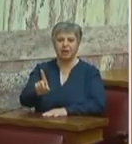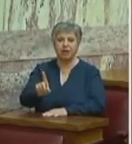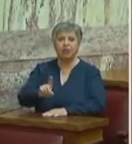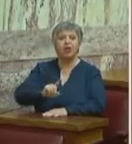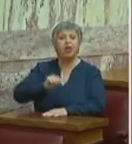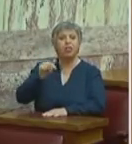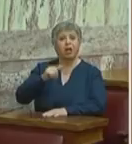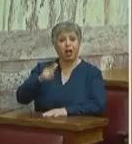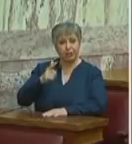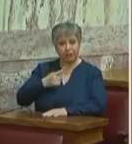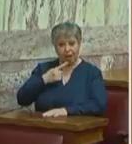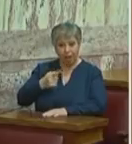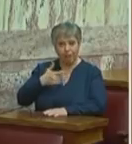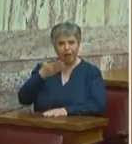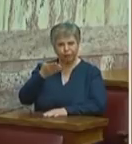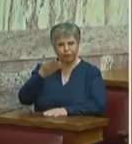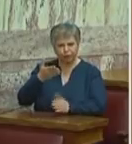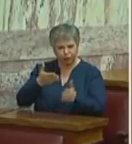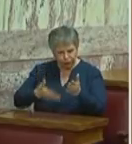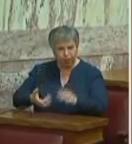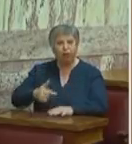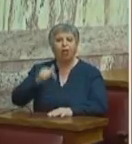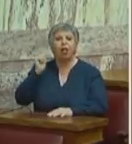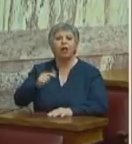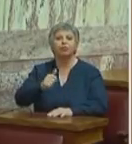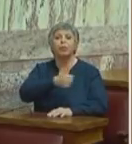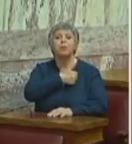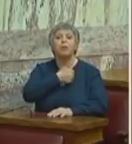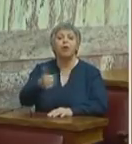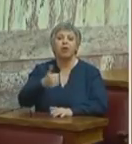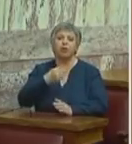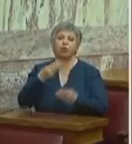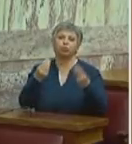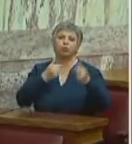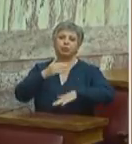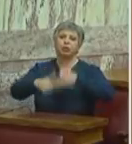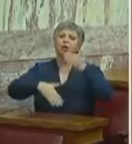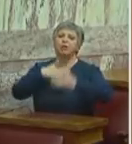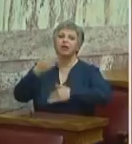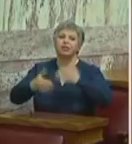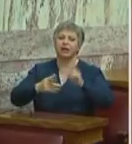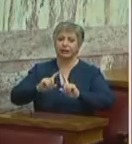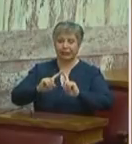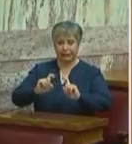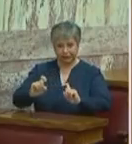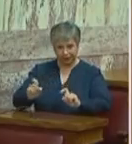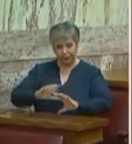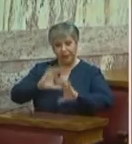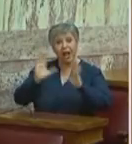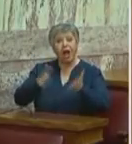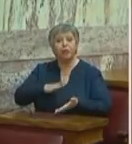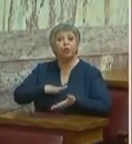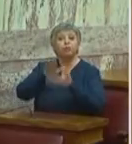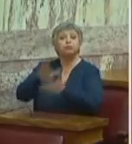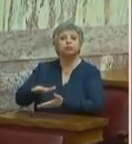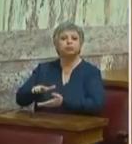καταγγέλλονται. Και αυτή η μοναδική διαδικασία είναι η επιστροφή του φακέλου στην τακτική